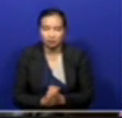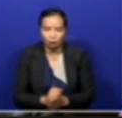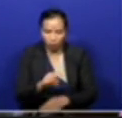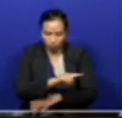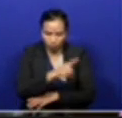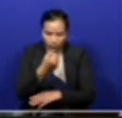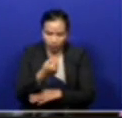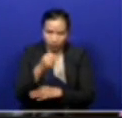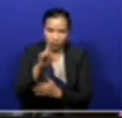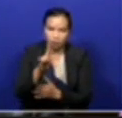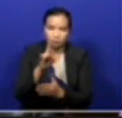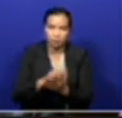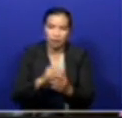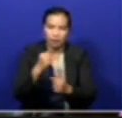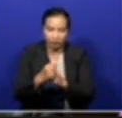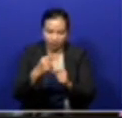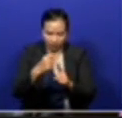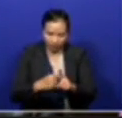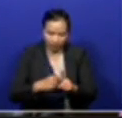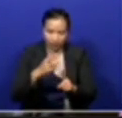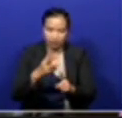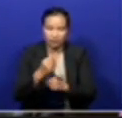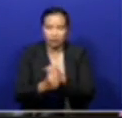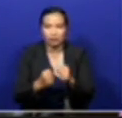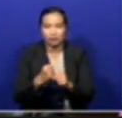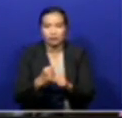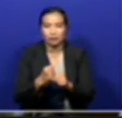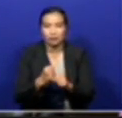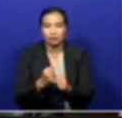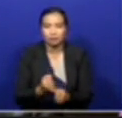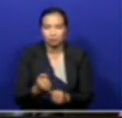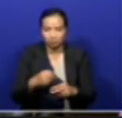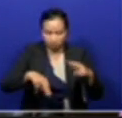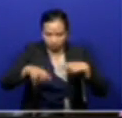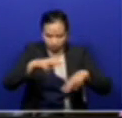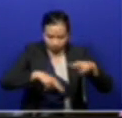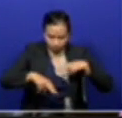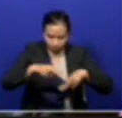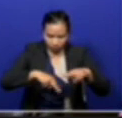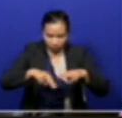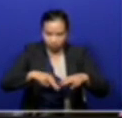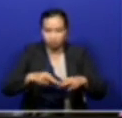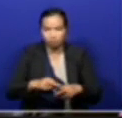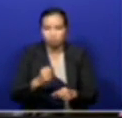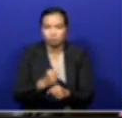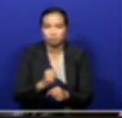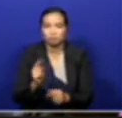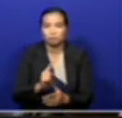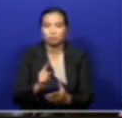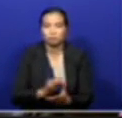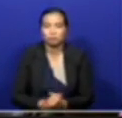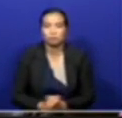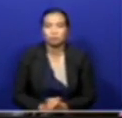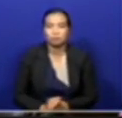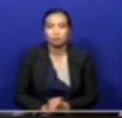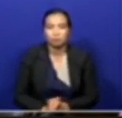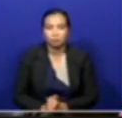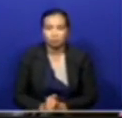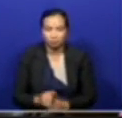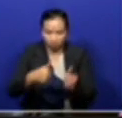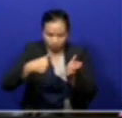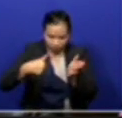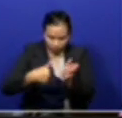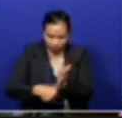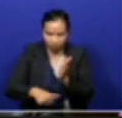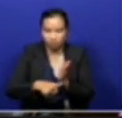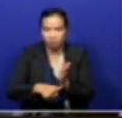พุทธศักราช2563ผลการตรวจสอบเป็นอย่างไรเพราะนี่คือภาษีของราษ